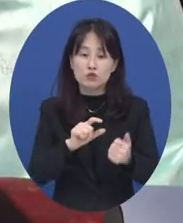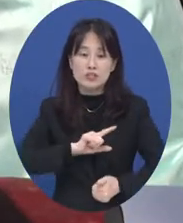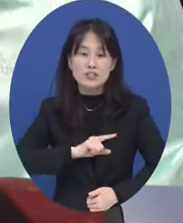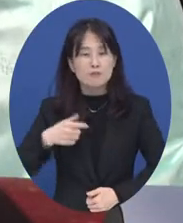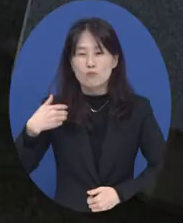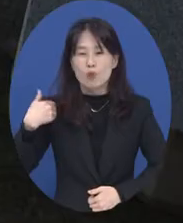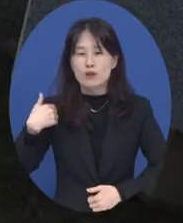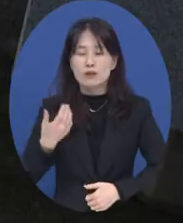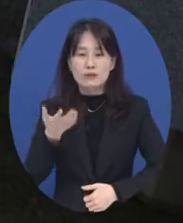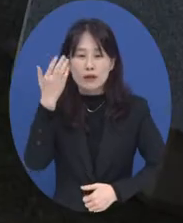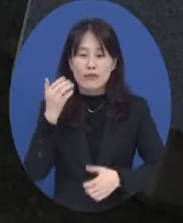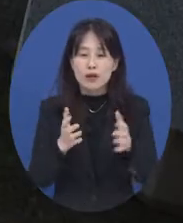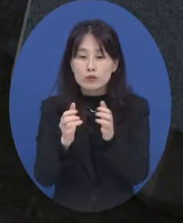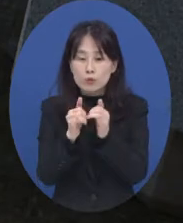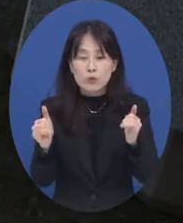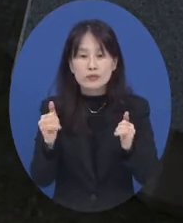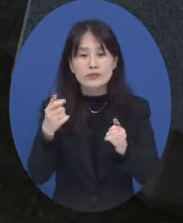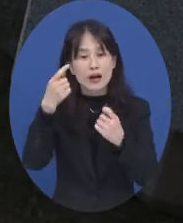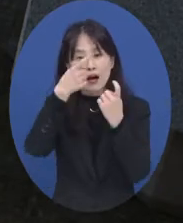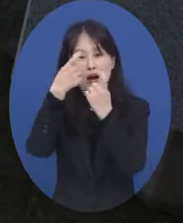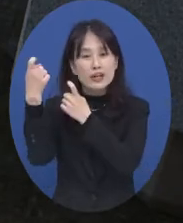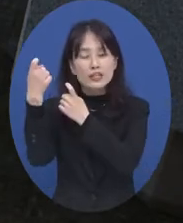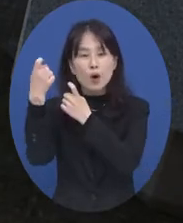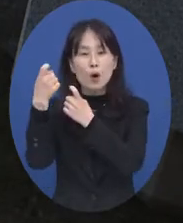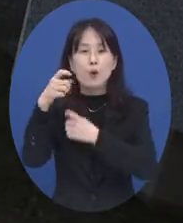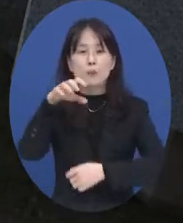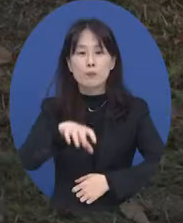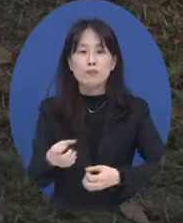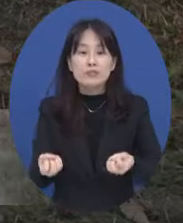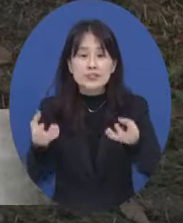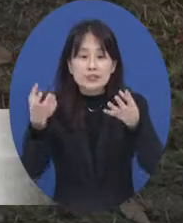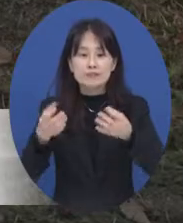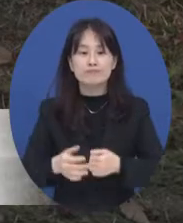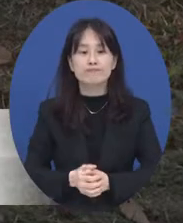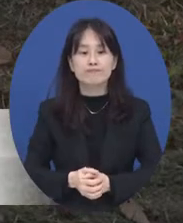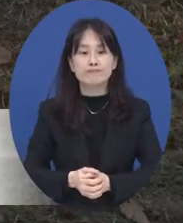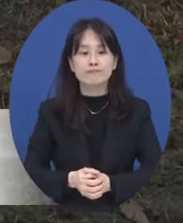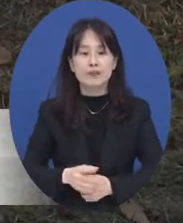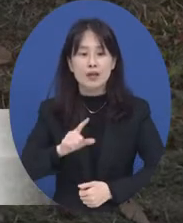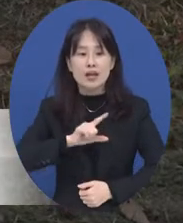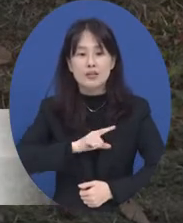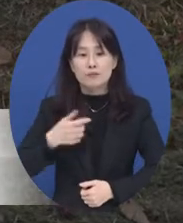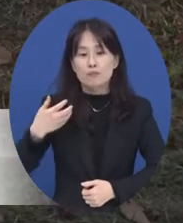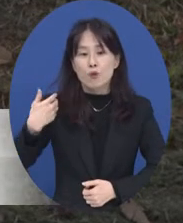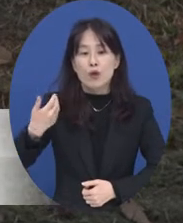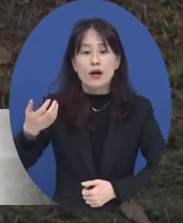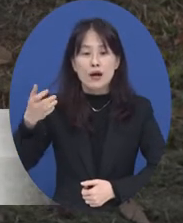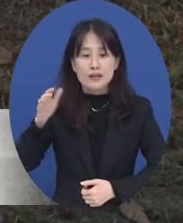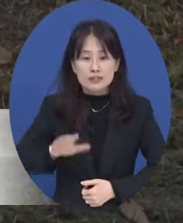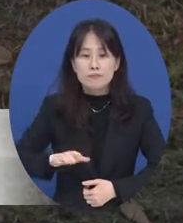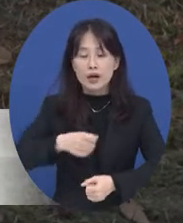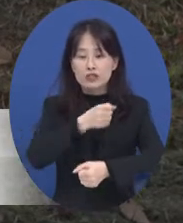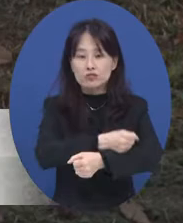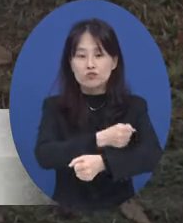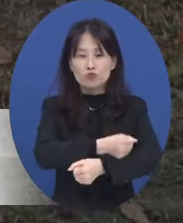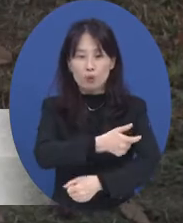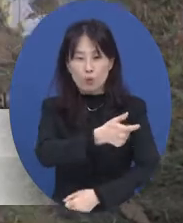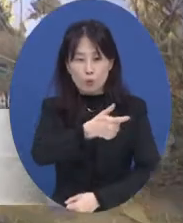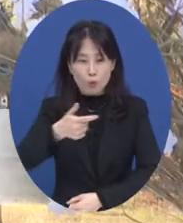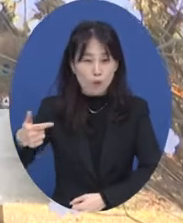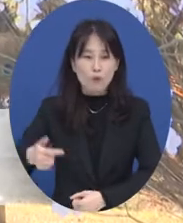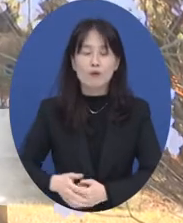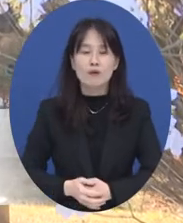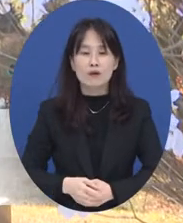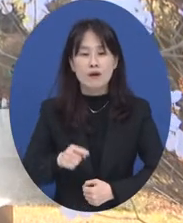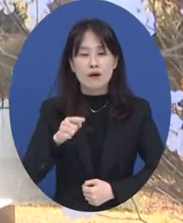이름을 알수 없는 옛 도공들의 넋을 달래기 위한 제사입니다. 비록 이름이 전해짐이 없으나